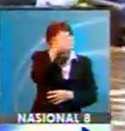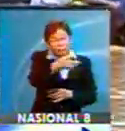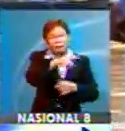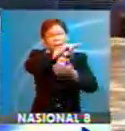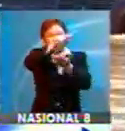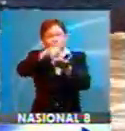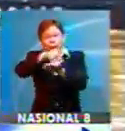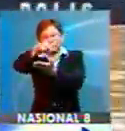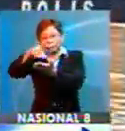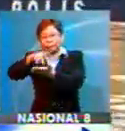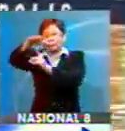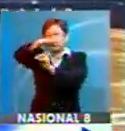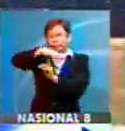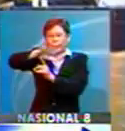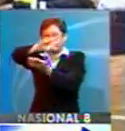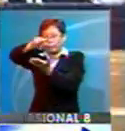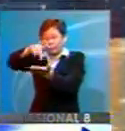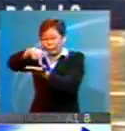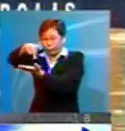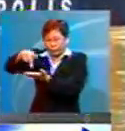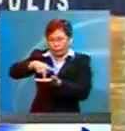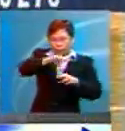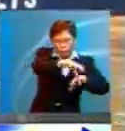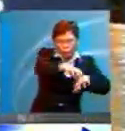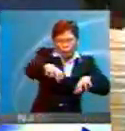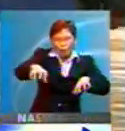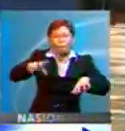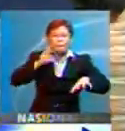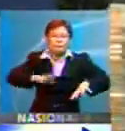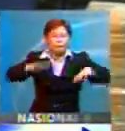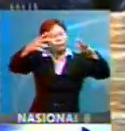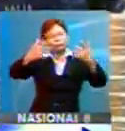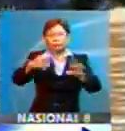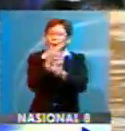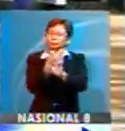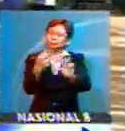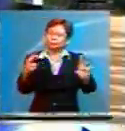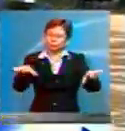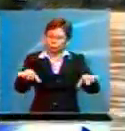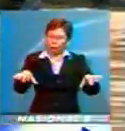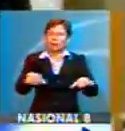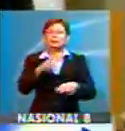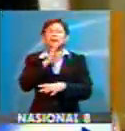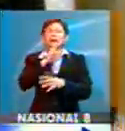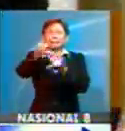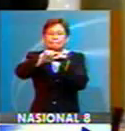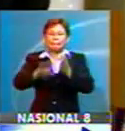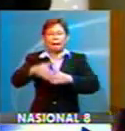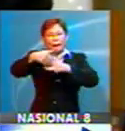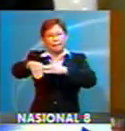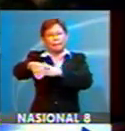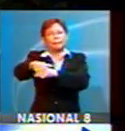beberapa pusat pendaratan helikopter di beberapa kawasan terjejas banjir siap dibina. Beliau bercakap kepada wartawan